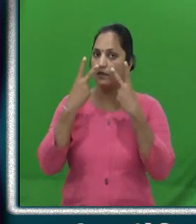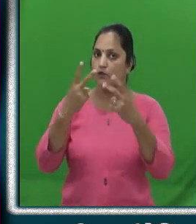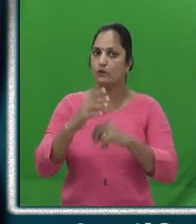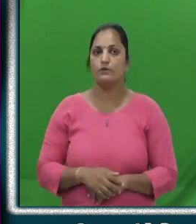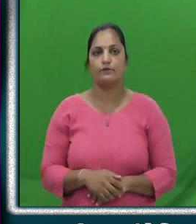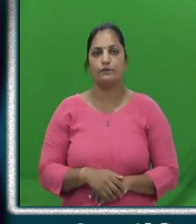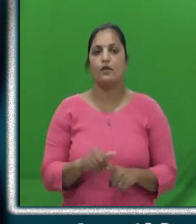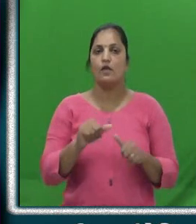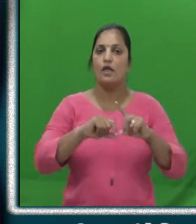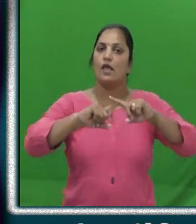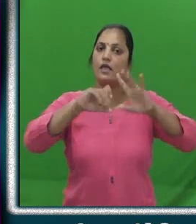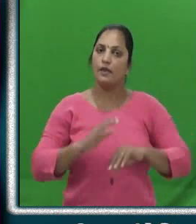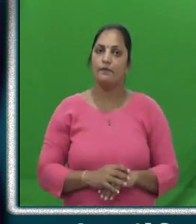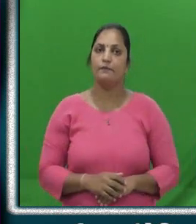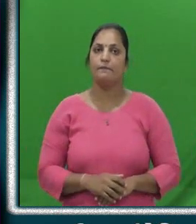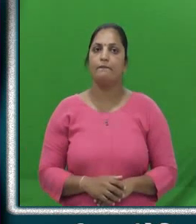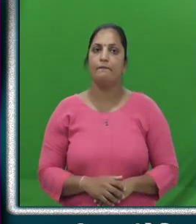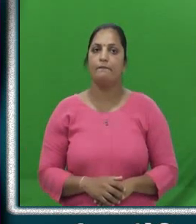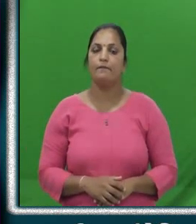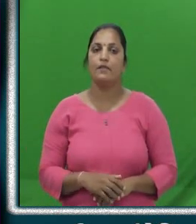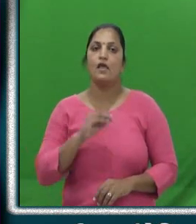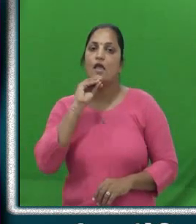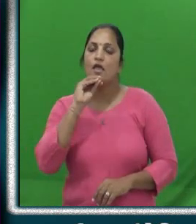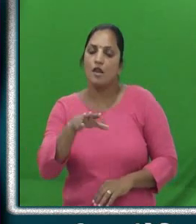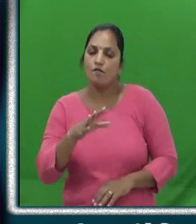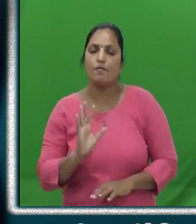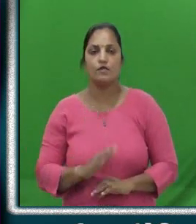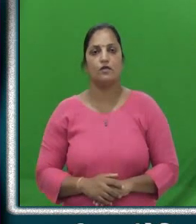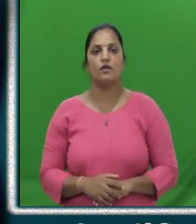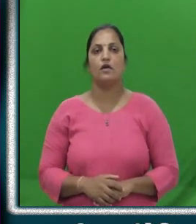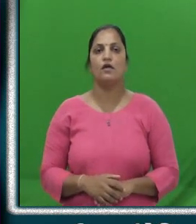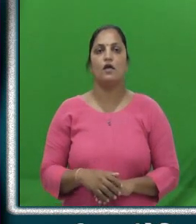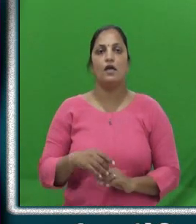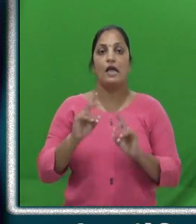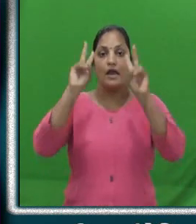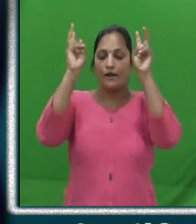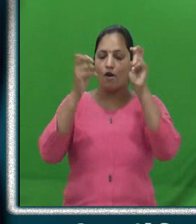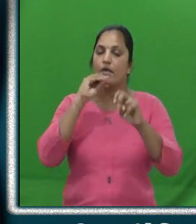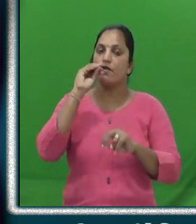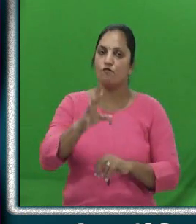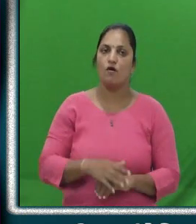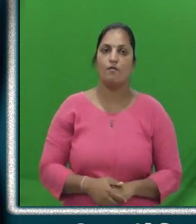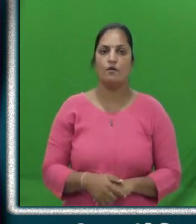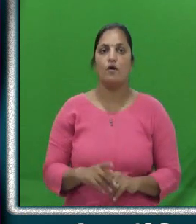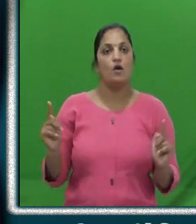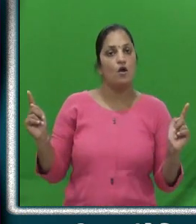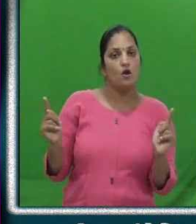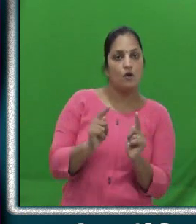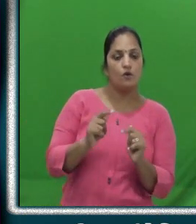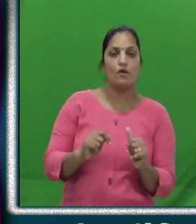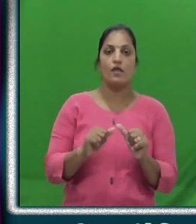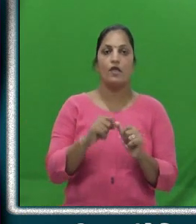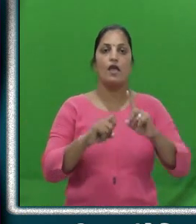જે જોયું એ અરુણ કૃષ્ણમૂર્તિને ઇન્ફોર્મેશન આપી અરુણ કૃષ્ણમૂર્તિ વિશે માહિતી આપી તો એને